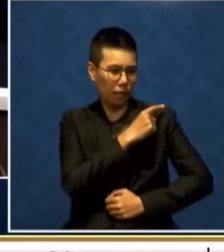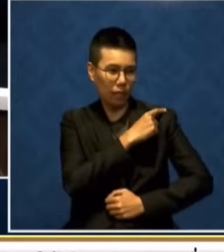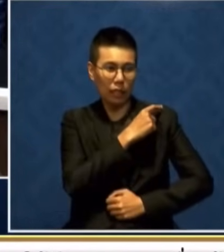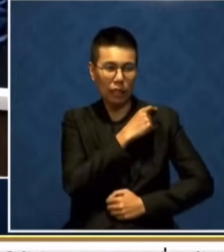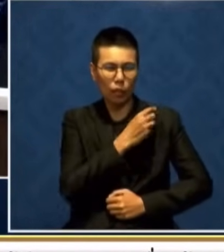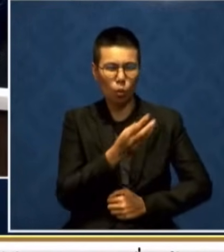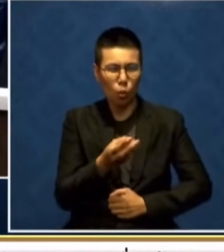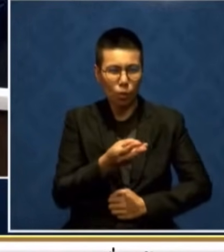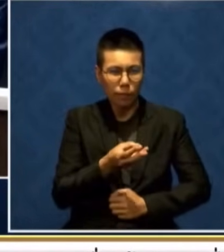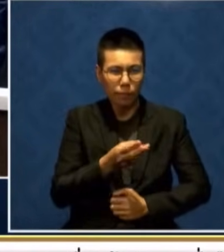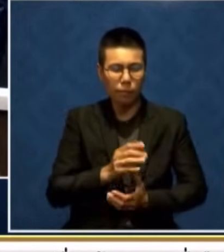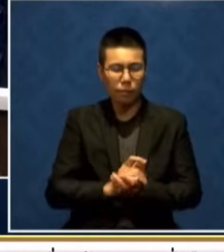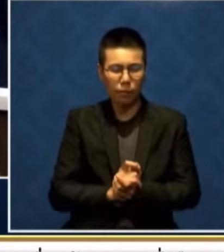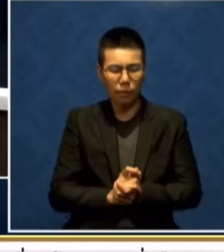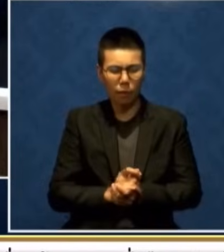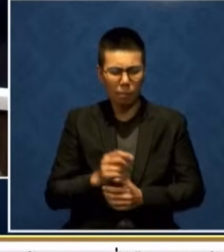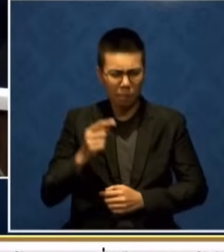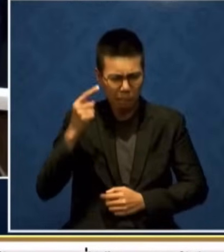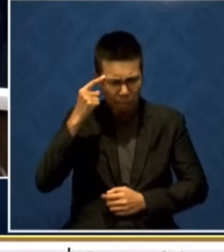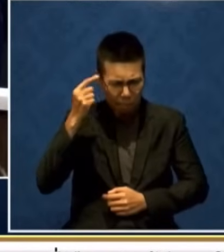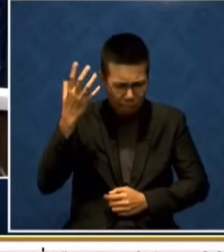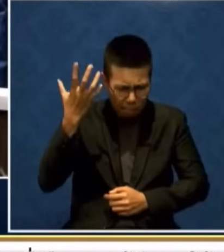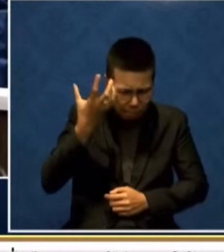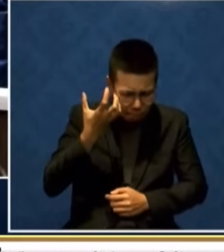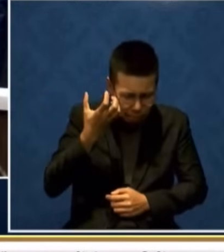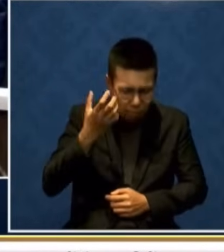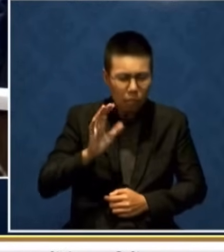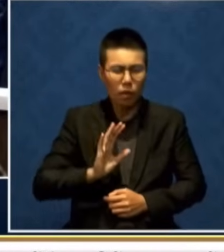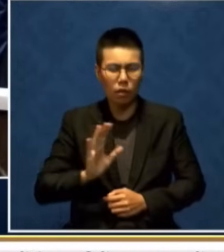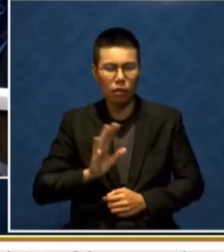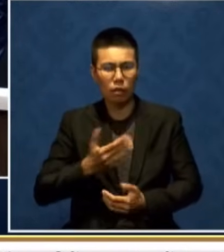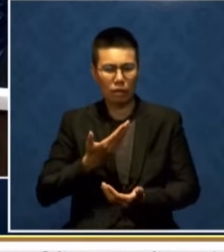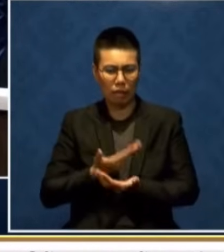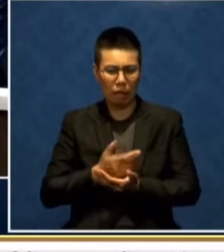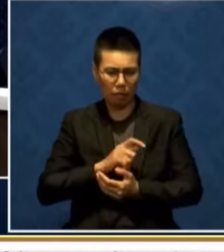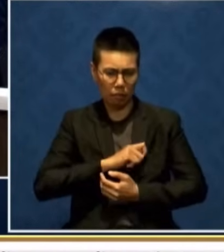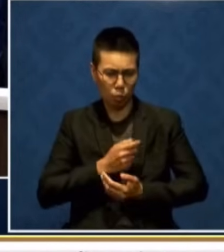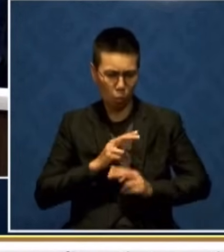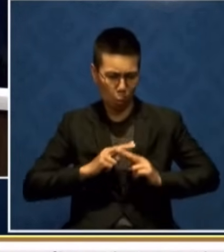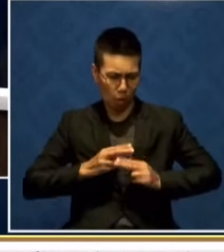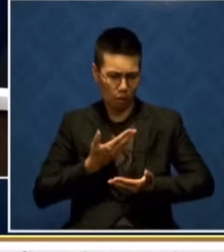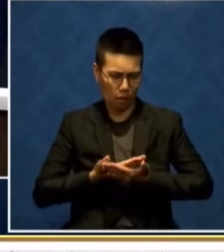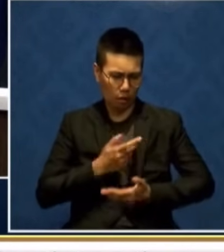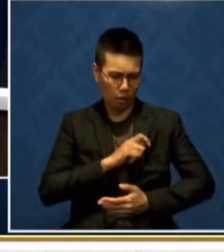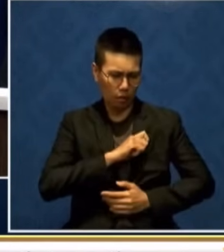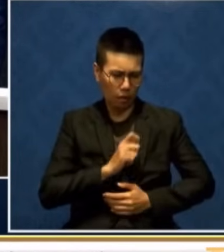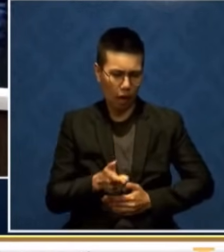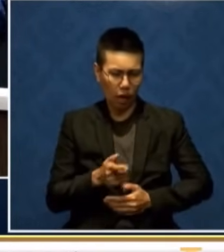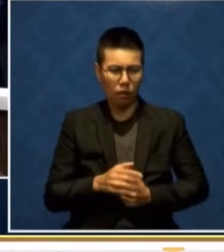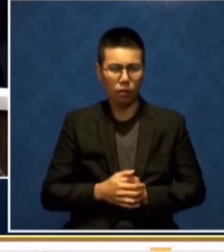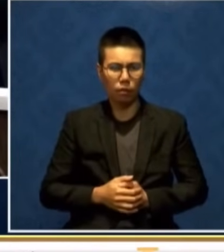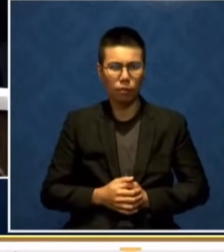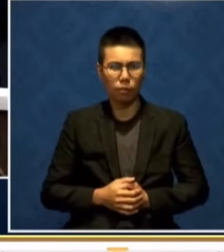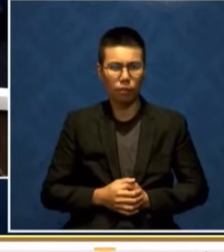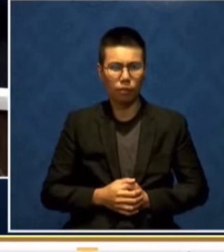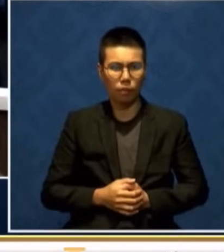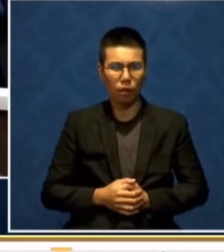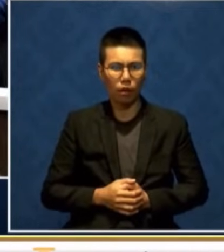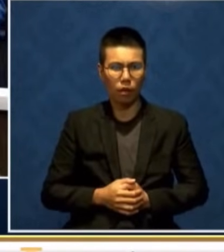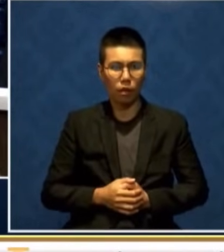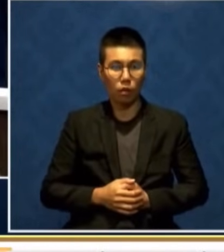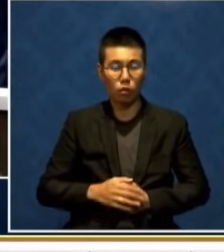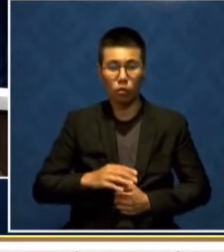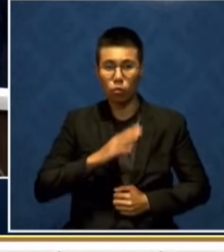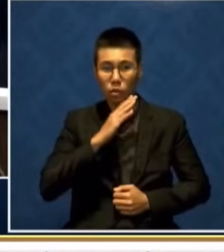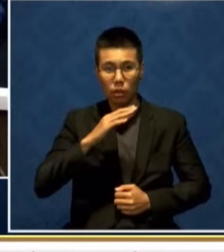โดยที่ไม่ต้องกังวลว่าจะต้องควักเงินในกระเป๋าของตัวเองหรือไม่แล้วถ้าตำรวจเหล่านี้อยู่